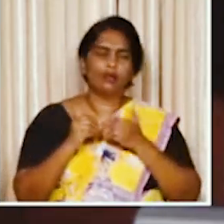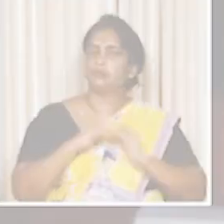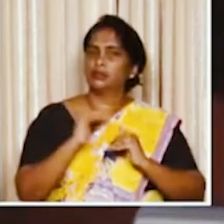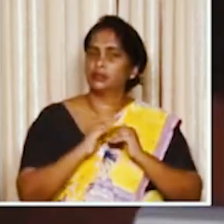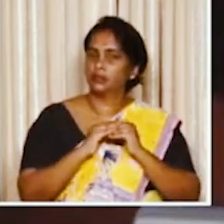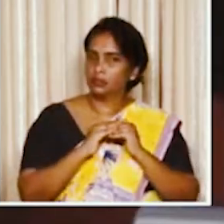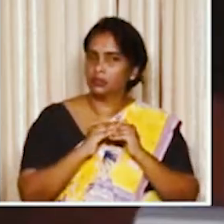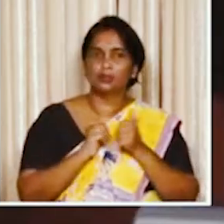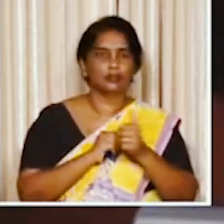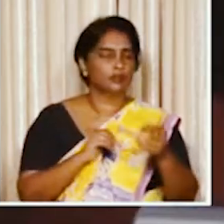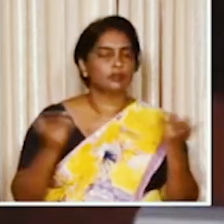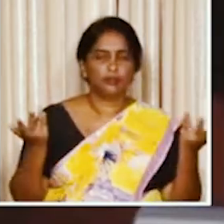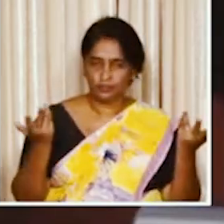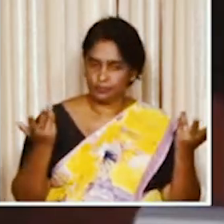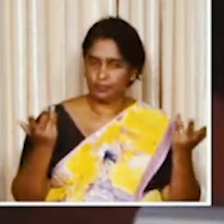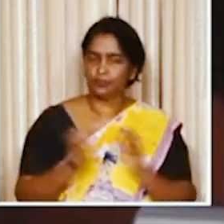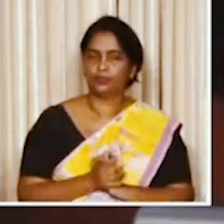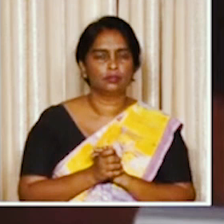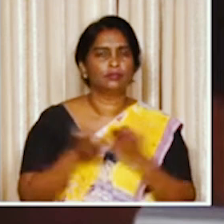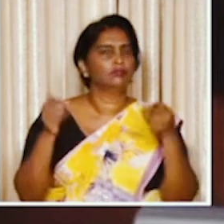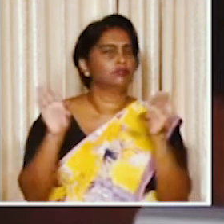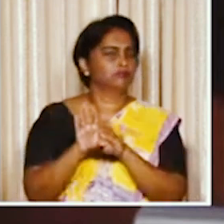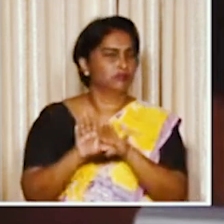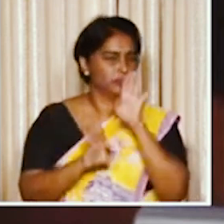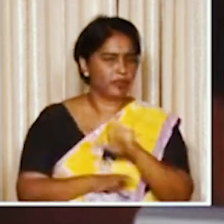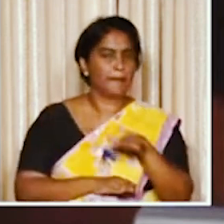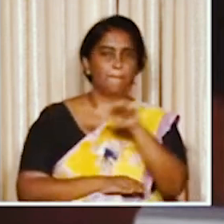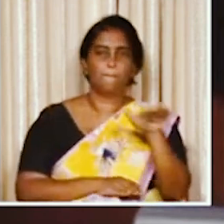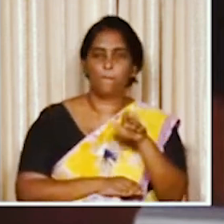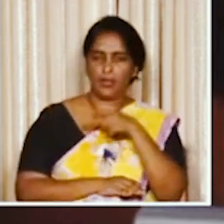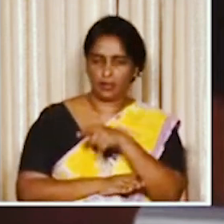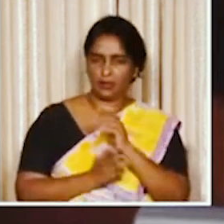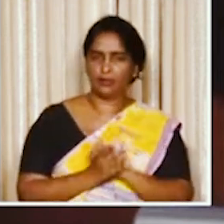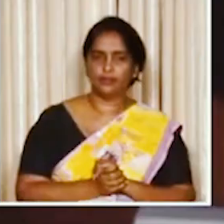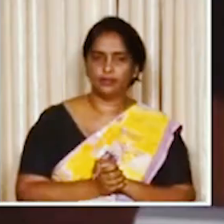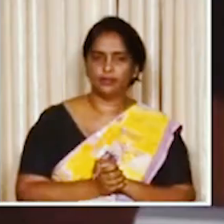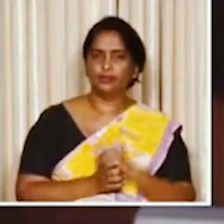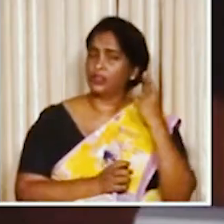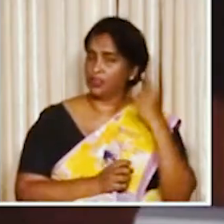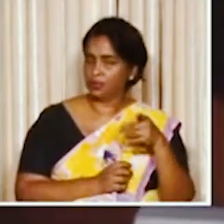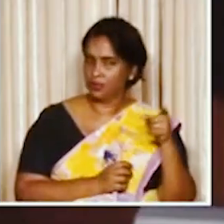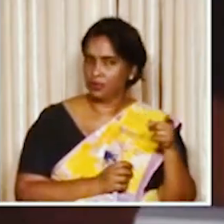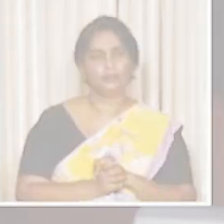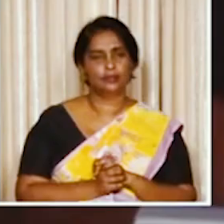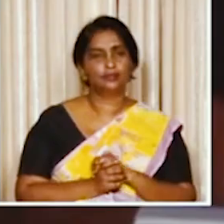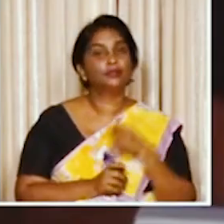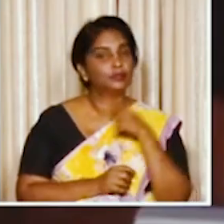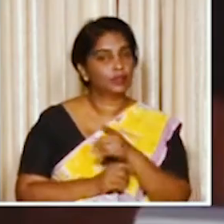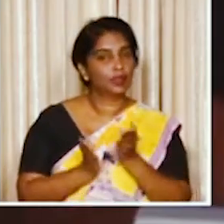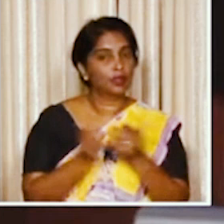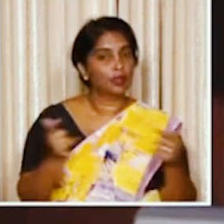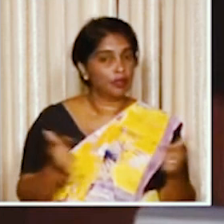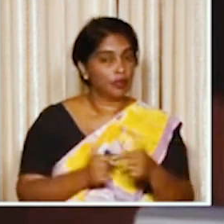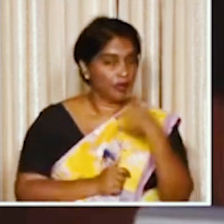அடைக்கப்பட்டு விட்டது. இப்போ அடைக்கப்பட்ட பிறகு மேனிய இடங்களில் கடலரிப்பு ஏற்படுகின்றது என்று சொன்னால் அது இதன் காரணமாகவா அல்லது